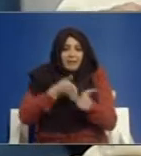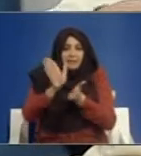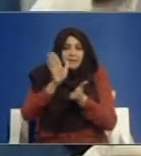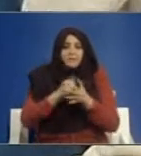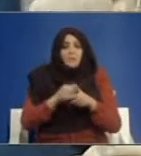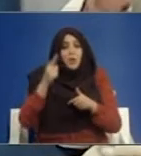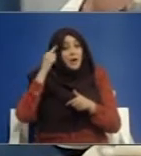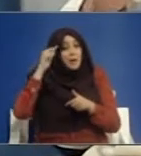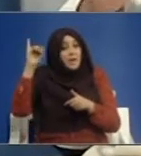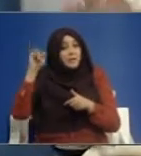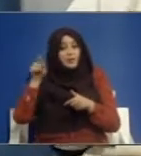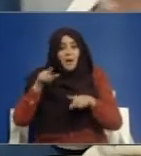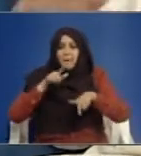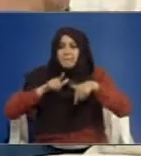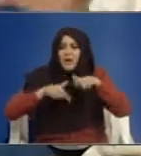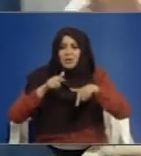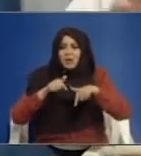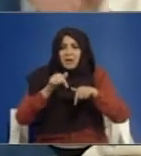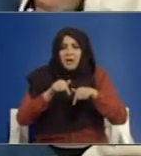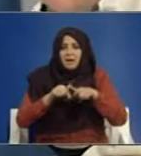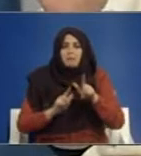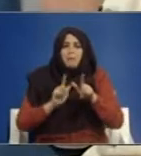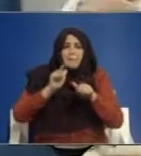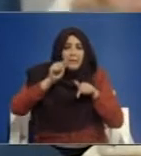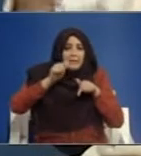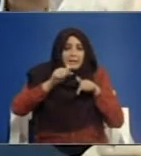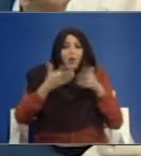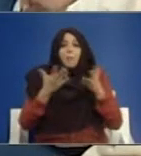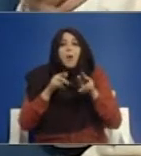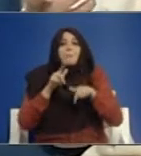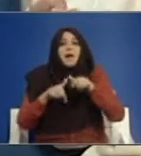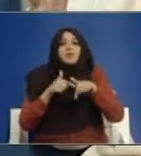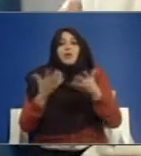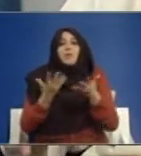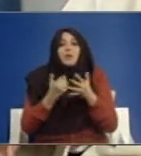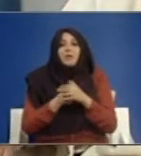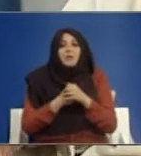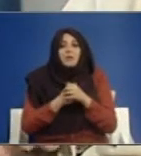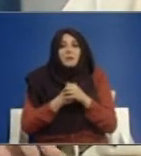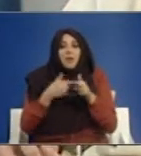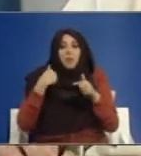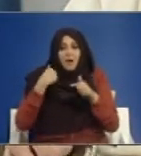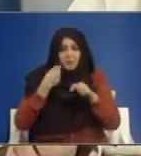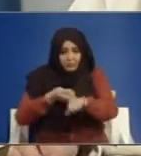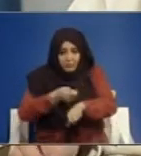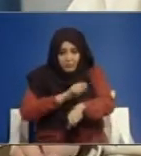راك تمشي في طريق كما هذه، فيها الغرقة وفيها الشوك، واش تعمل؟ قال له أشمر